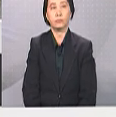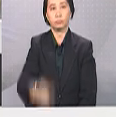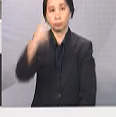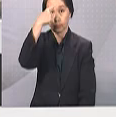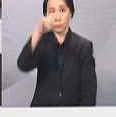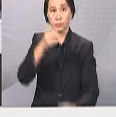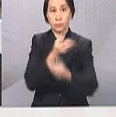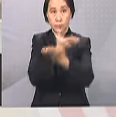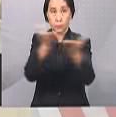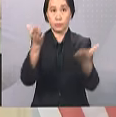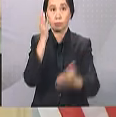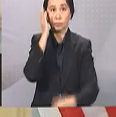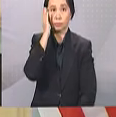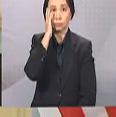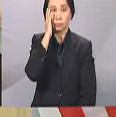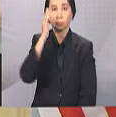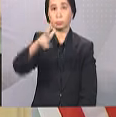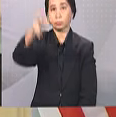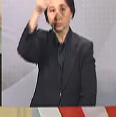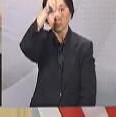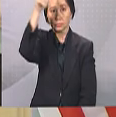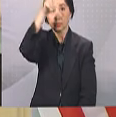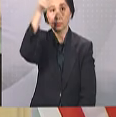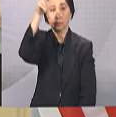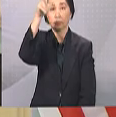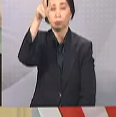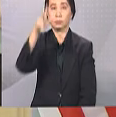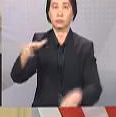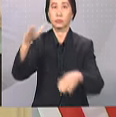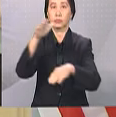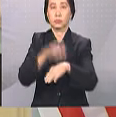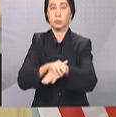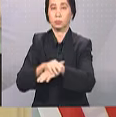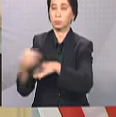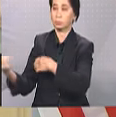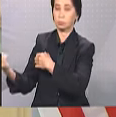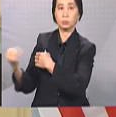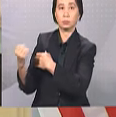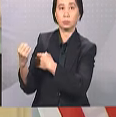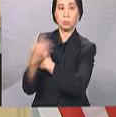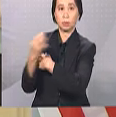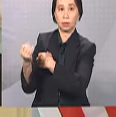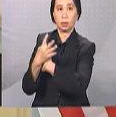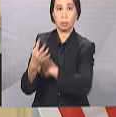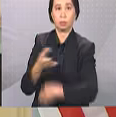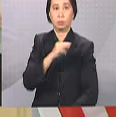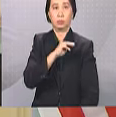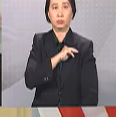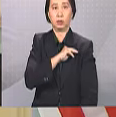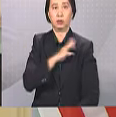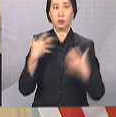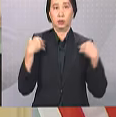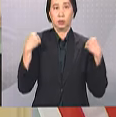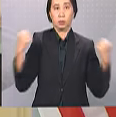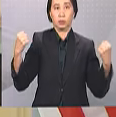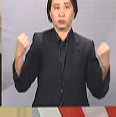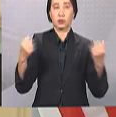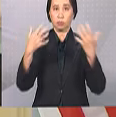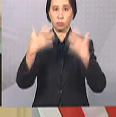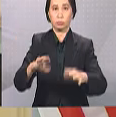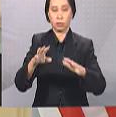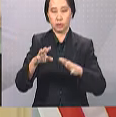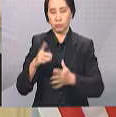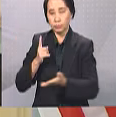Untuk makluman kerajaan, di atas nasihat Menteri Kesihatan telah